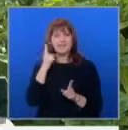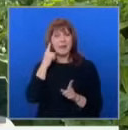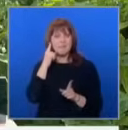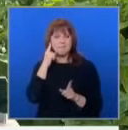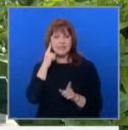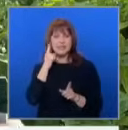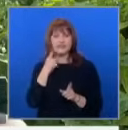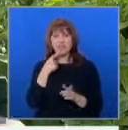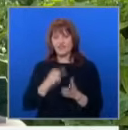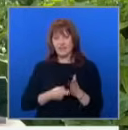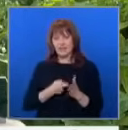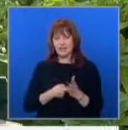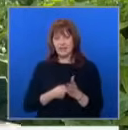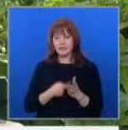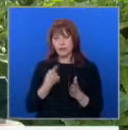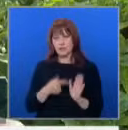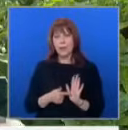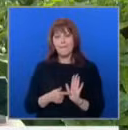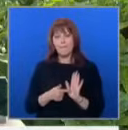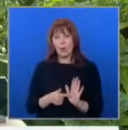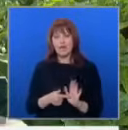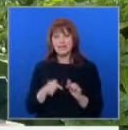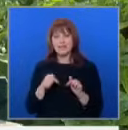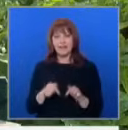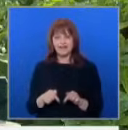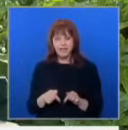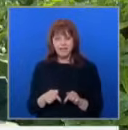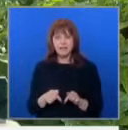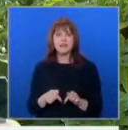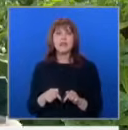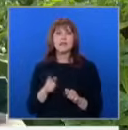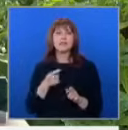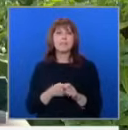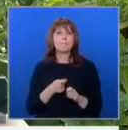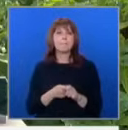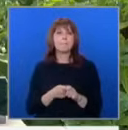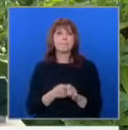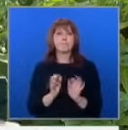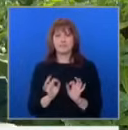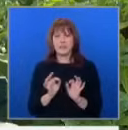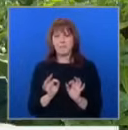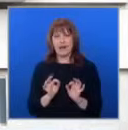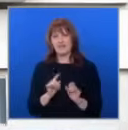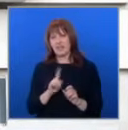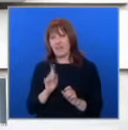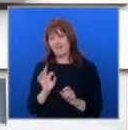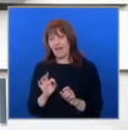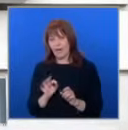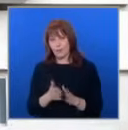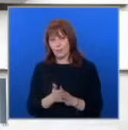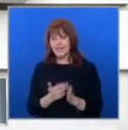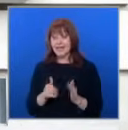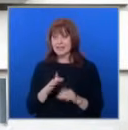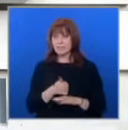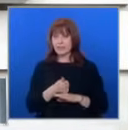че твърденията, които са изложени днес, са правилни и верни съответно. След